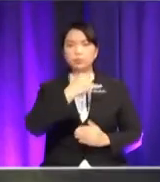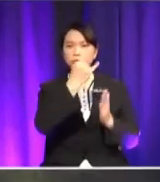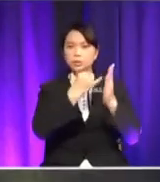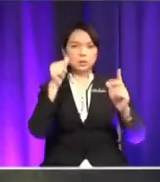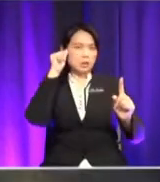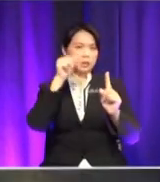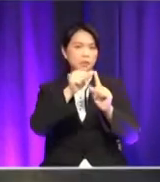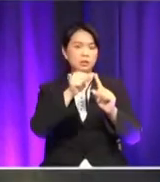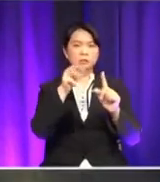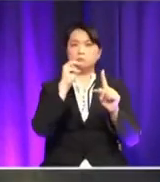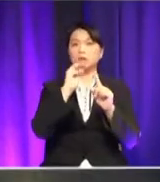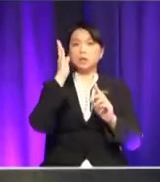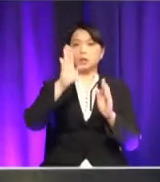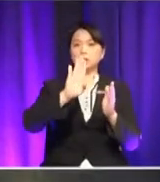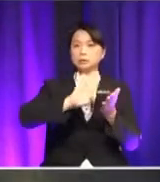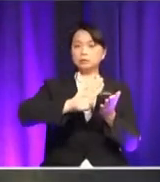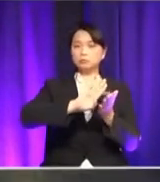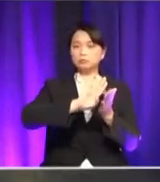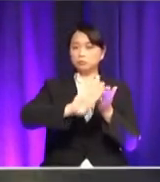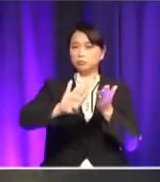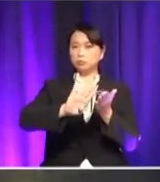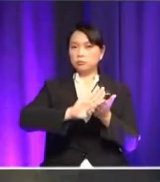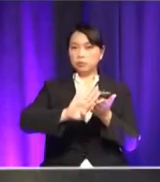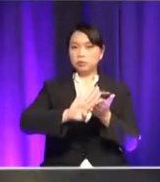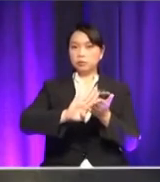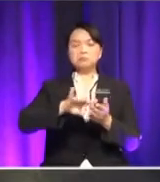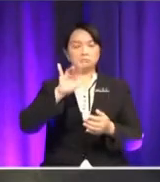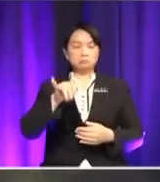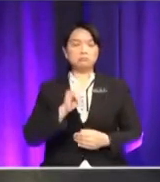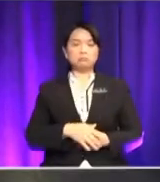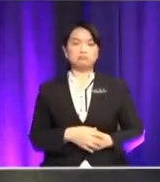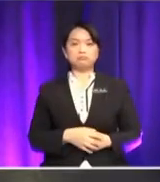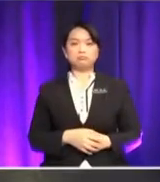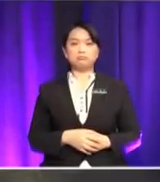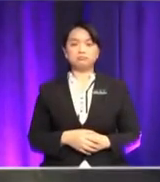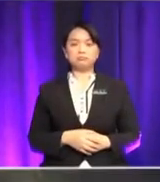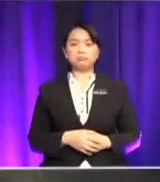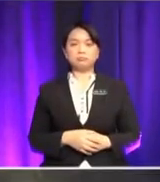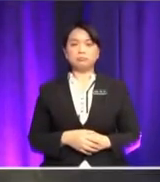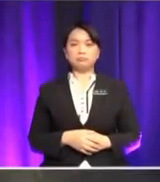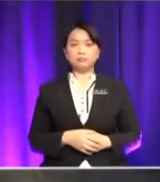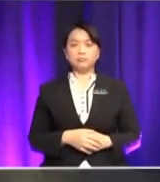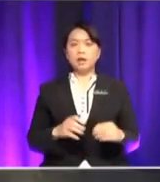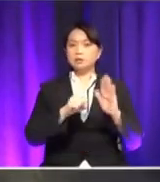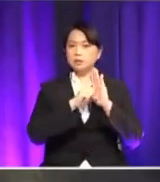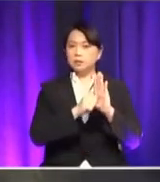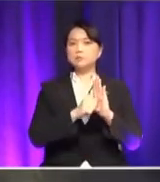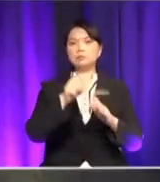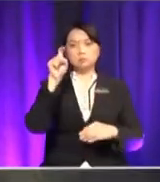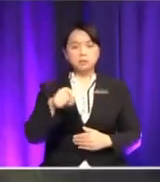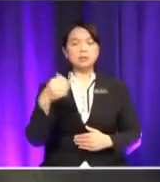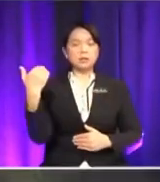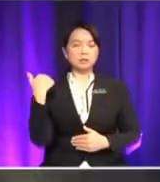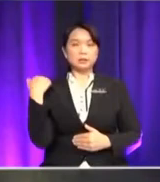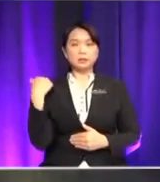ada kamar Kakak ditolak maka akan ditolak dan sebab simbol piawai ini dia mesti Cek satu set didatangkan dengan satu